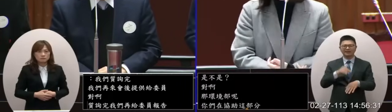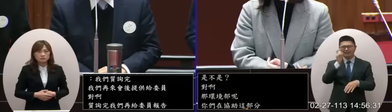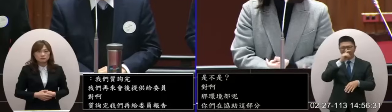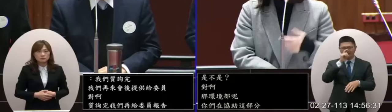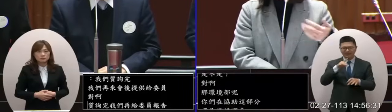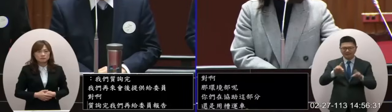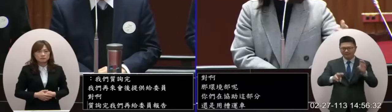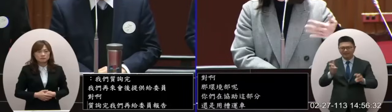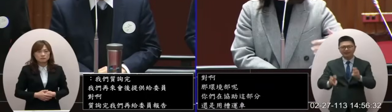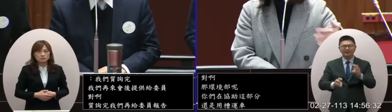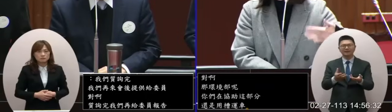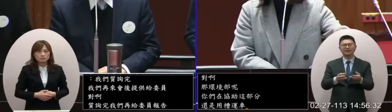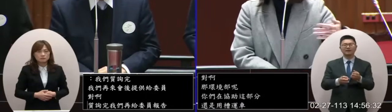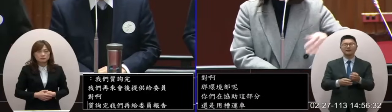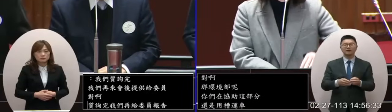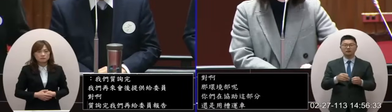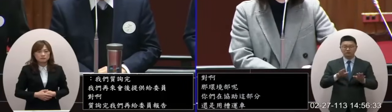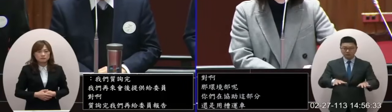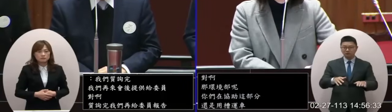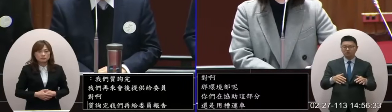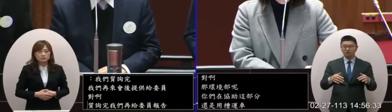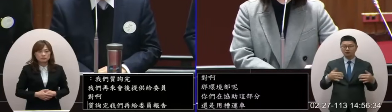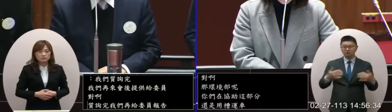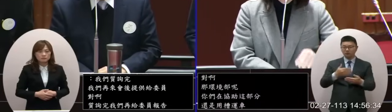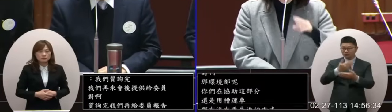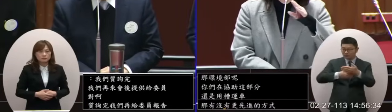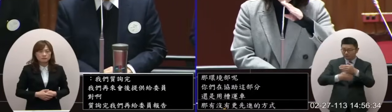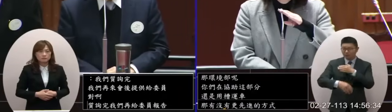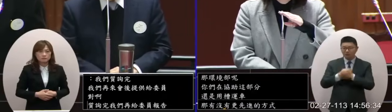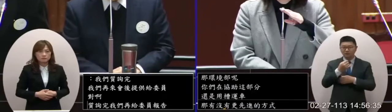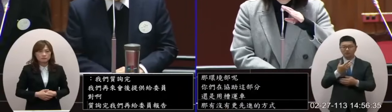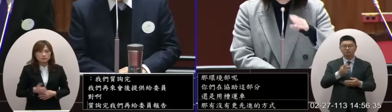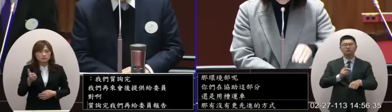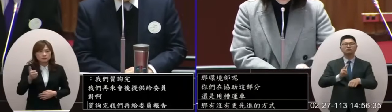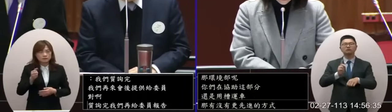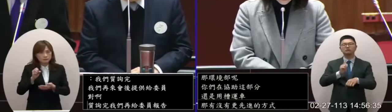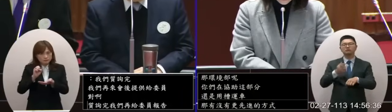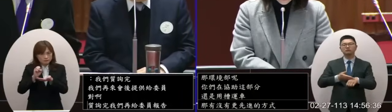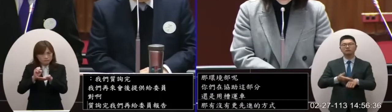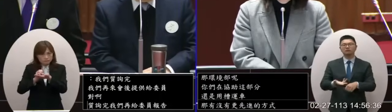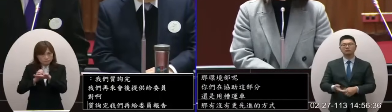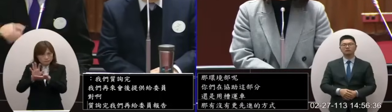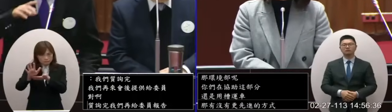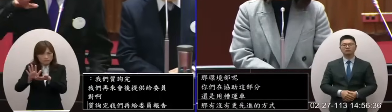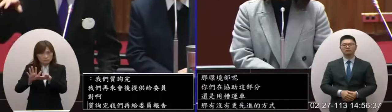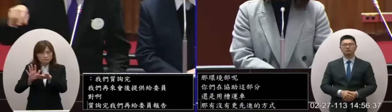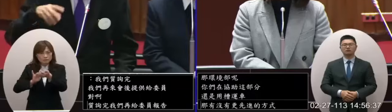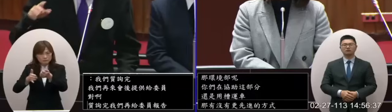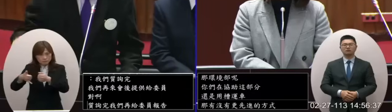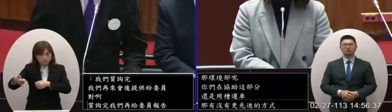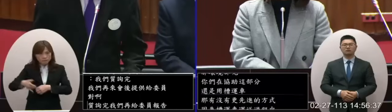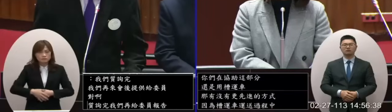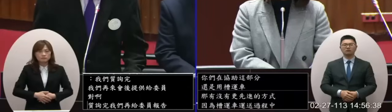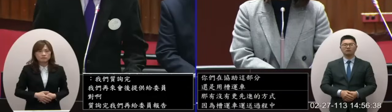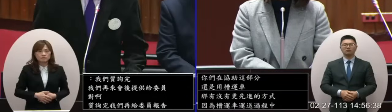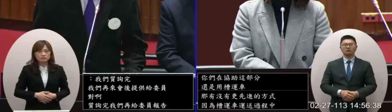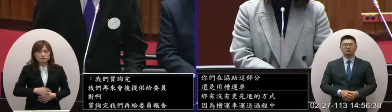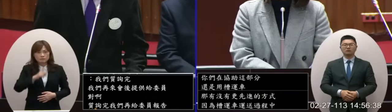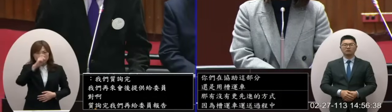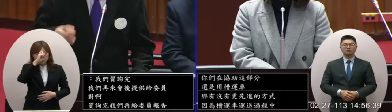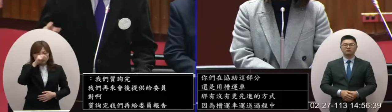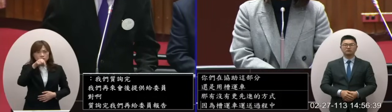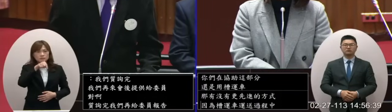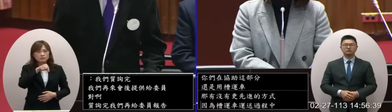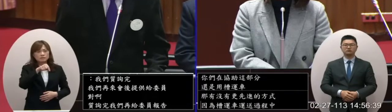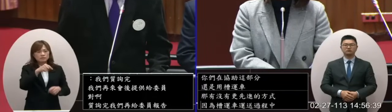也好。那怎么样子减少这部分？ 给谢委员报告， 这一块我们是希望说能够在地把